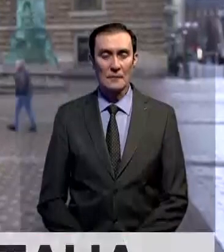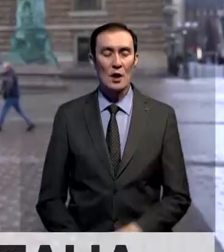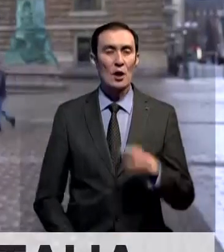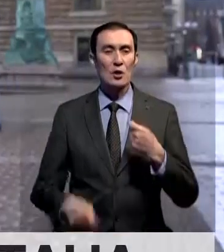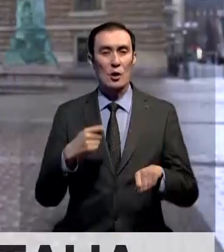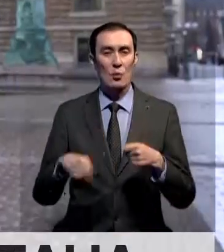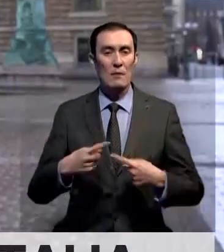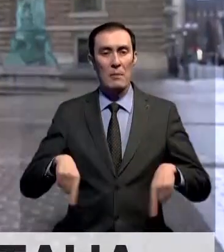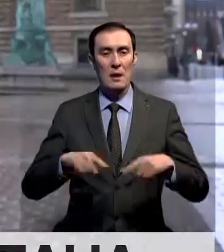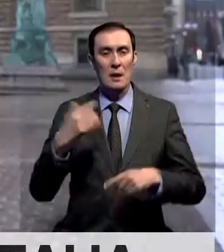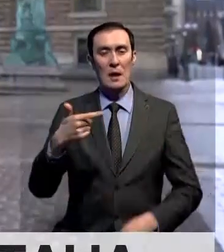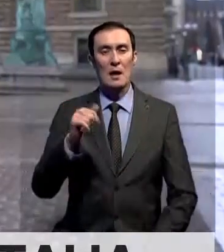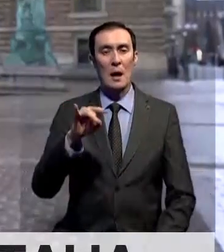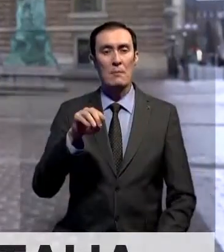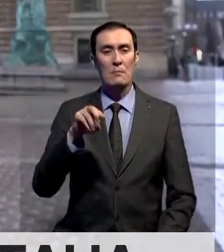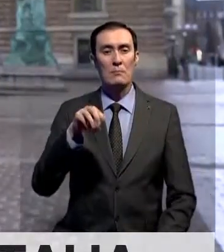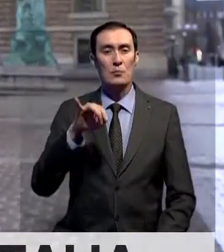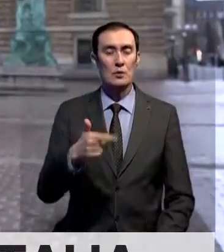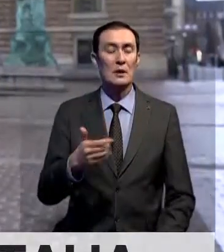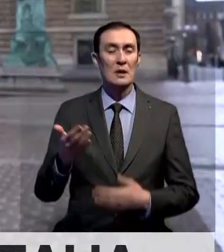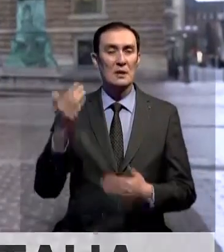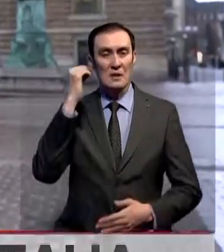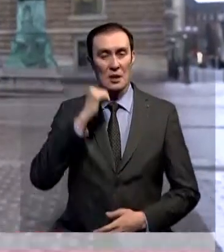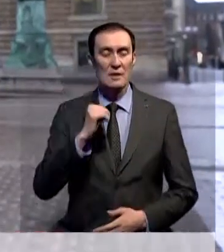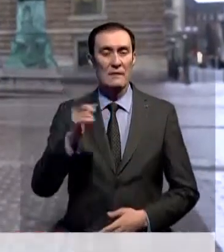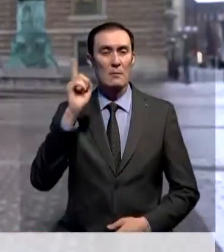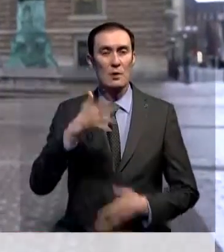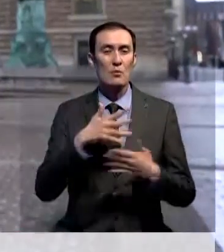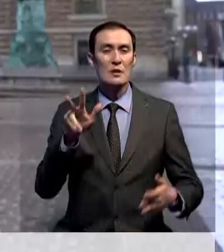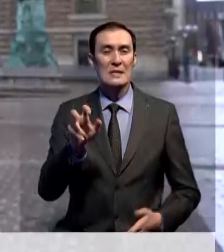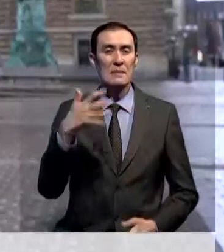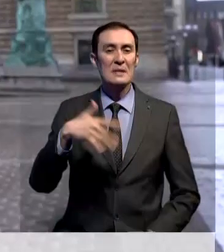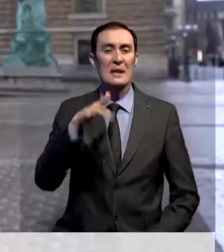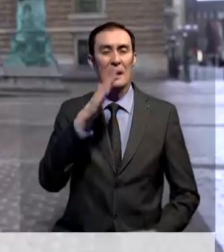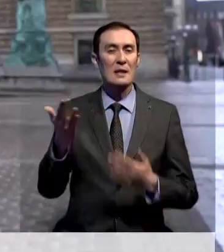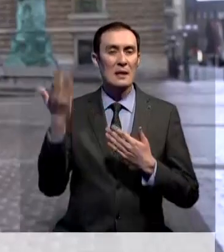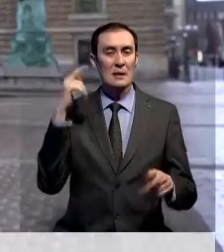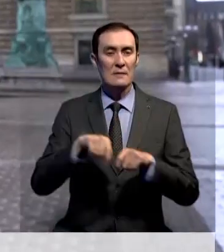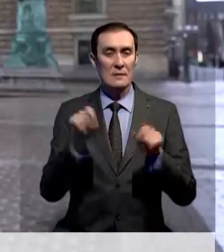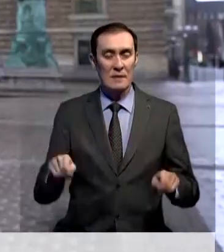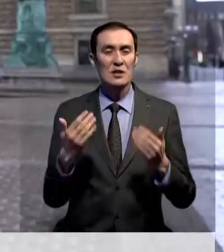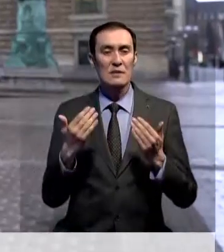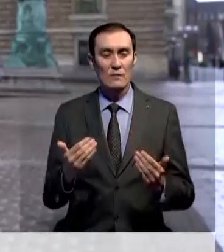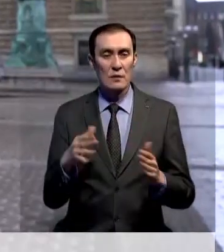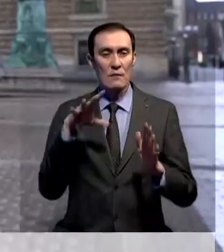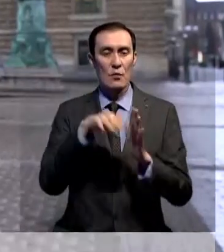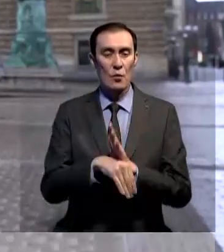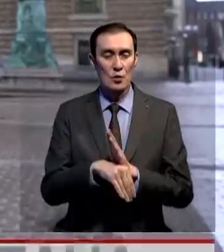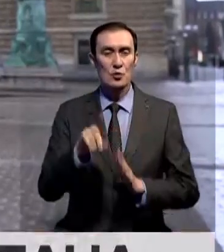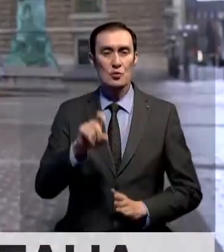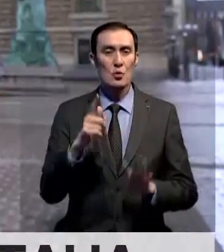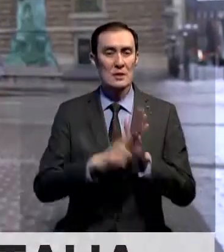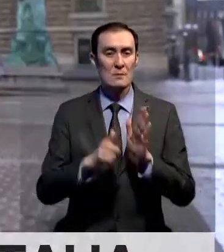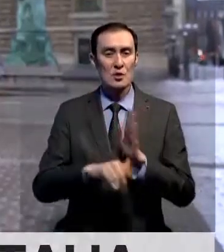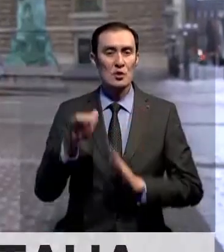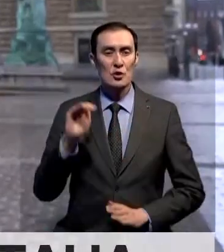Торговая палата Гамбурга – одна из старейших Германии. Ее основали более 350 лет назад. Сегодня в нее входят